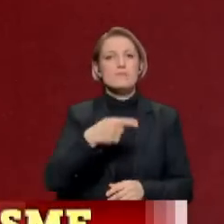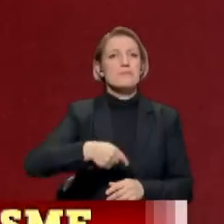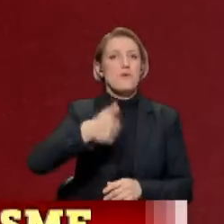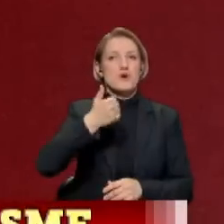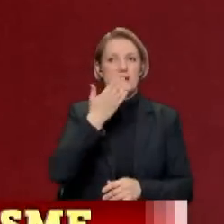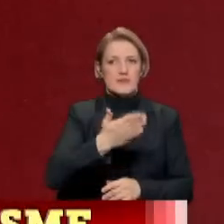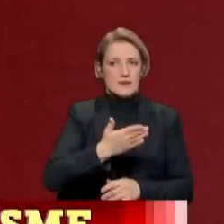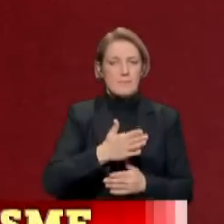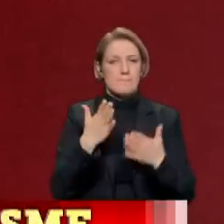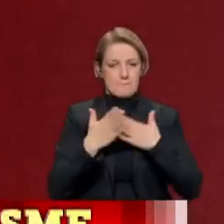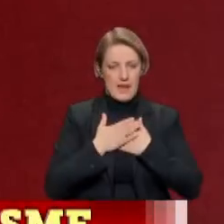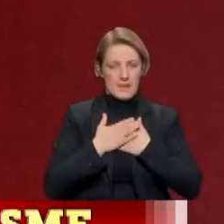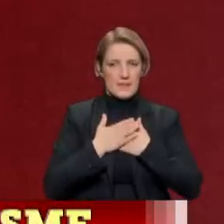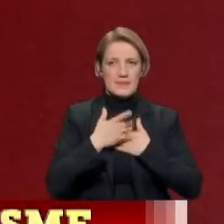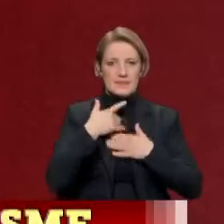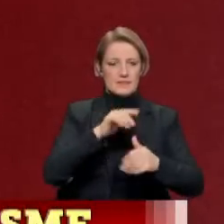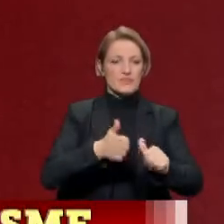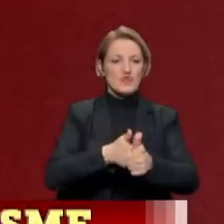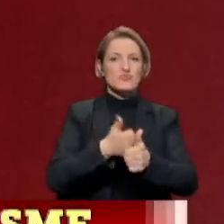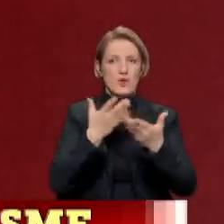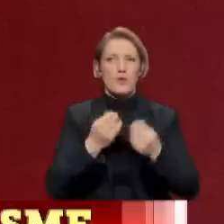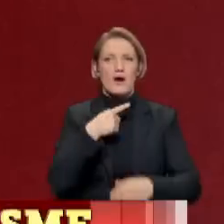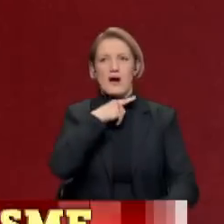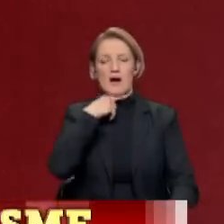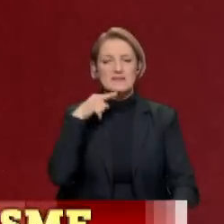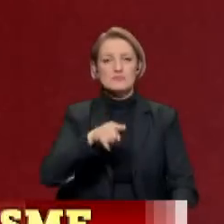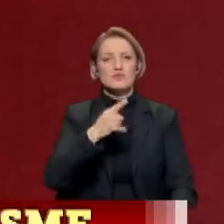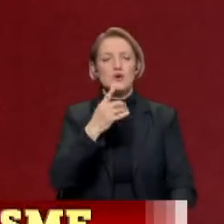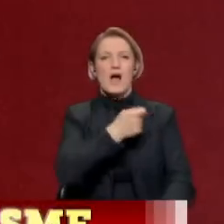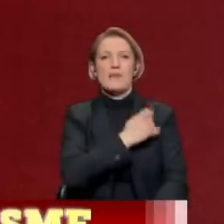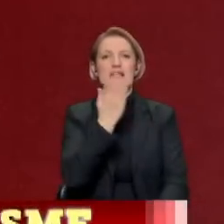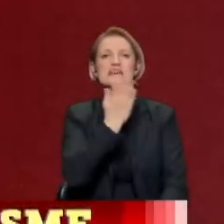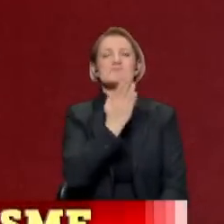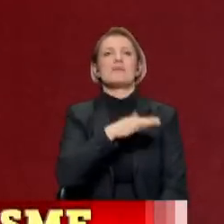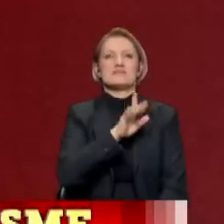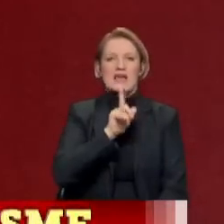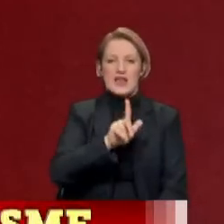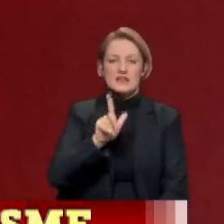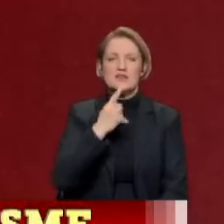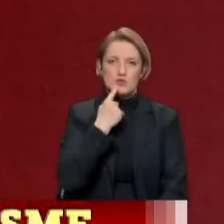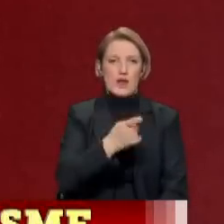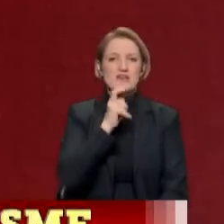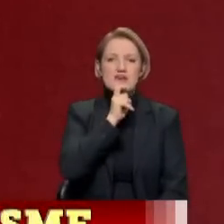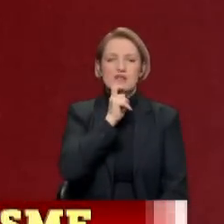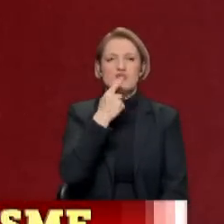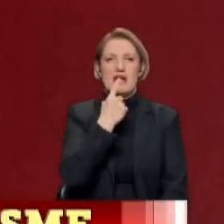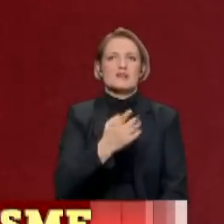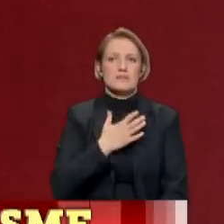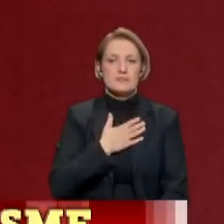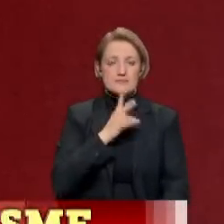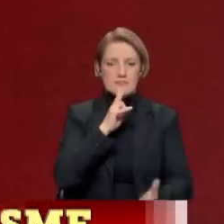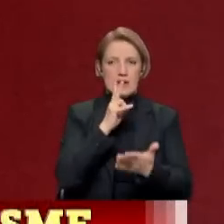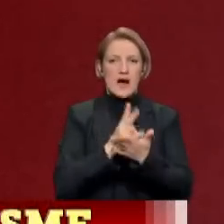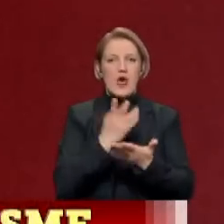liderdir. Ben eğer kendisinin danışmanı olsaydım asla bu seyahate gitmemesi gerektiğini söylerdim. Yanlış derdim. Çünkü